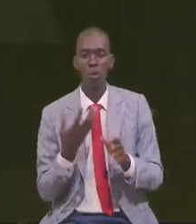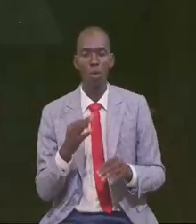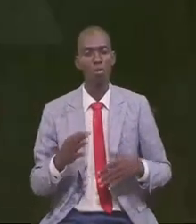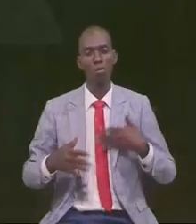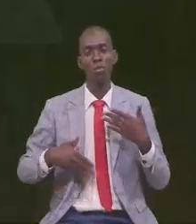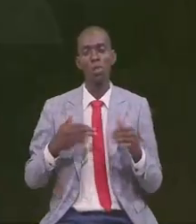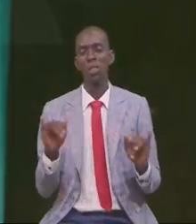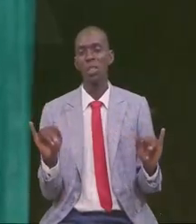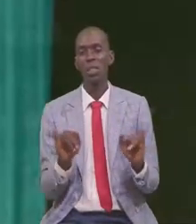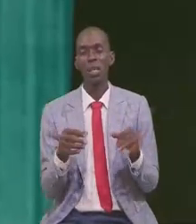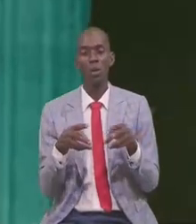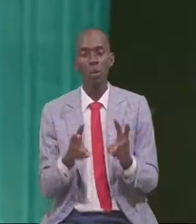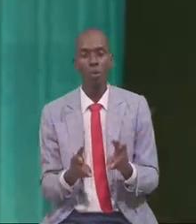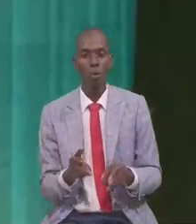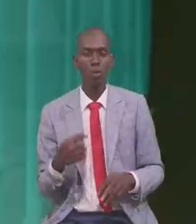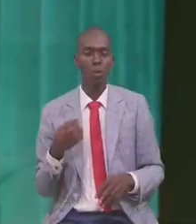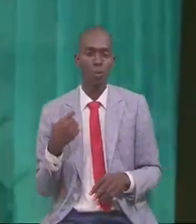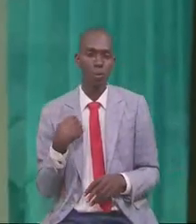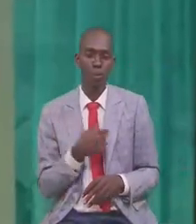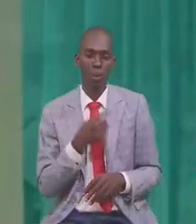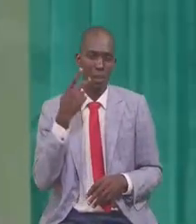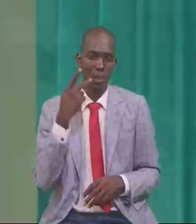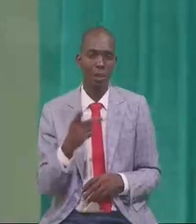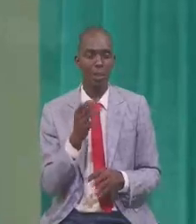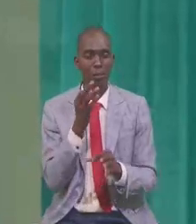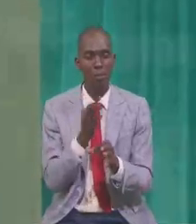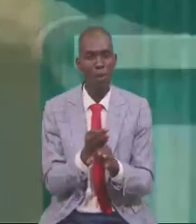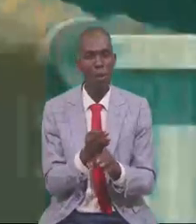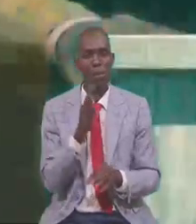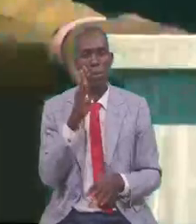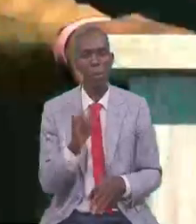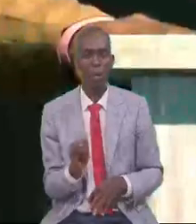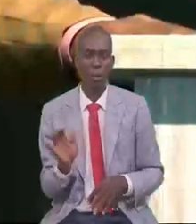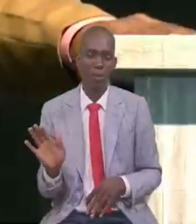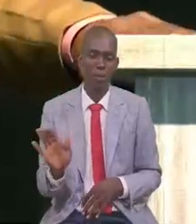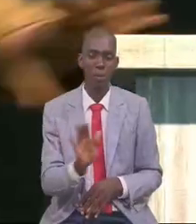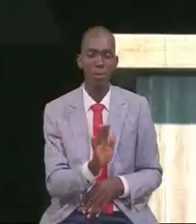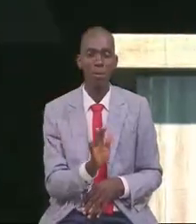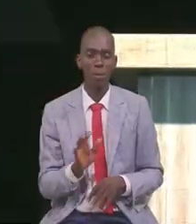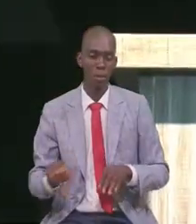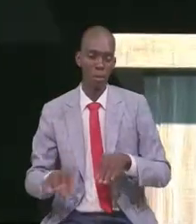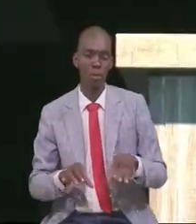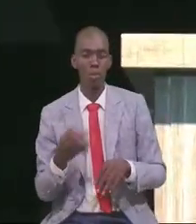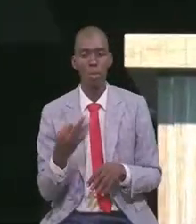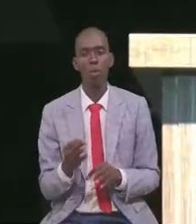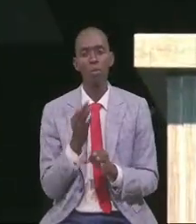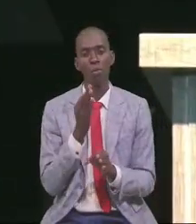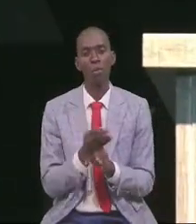manière, il voit la foi par l'action de la foi. Regardez les